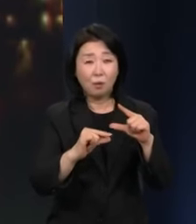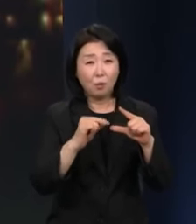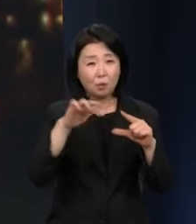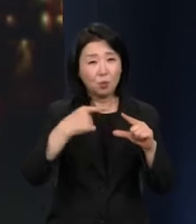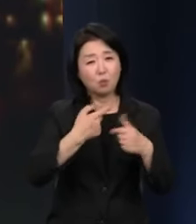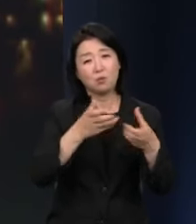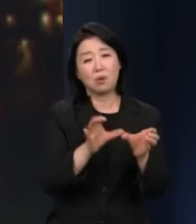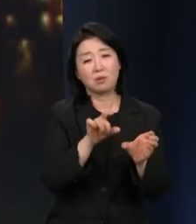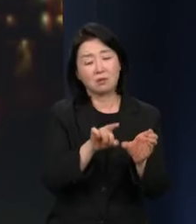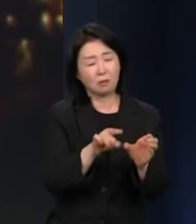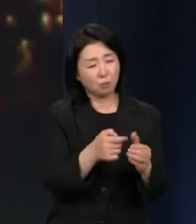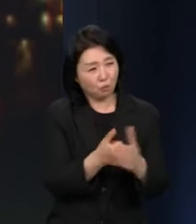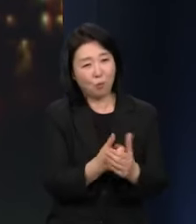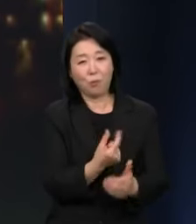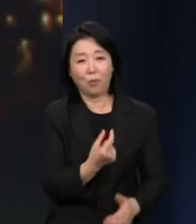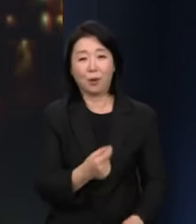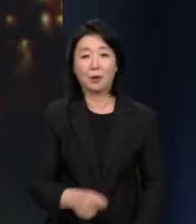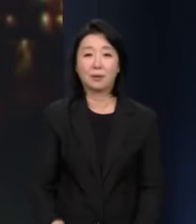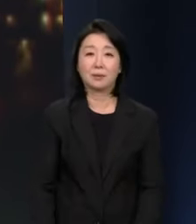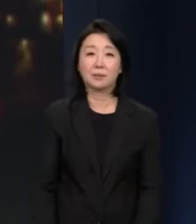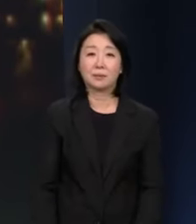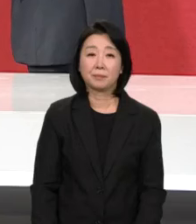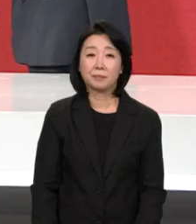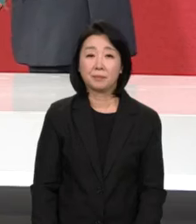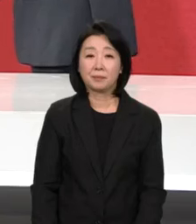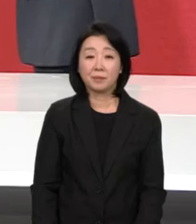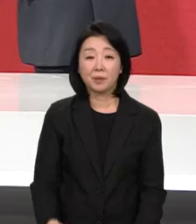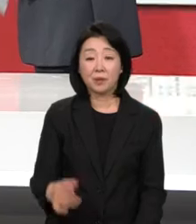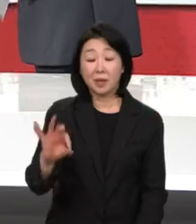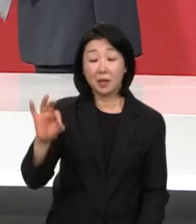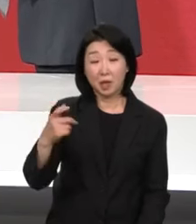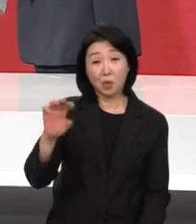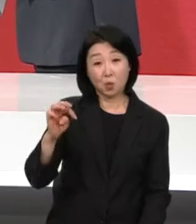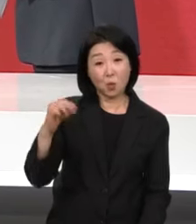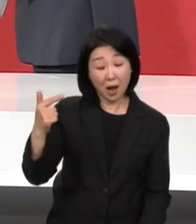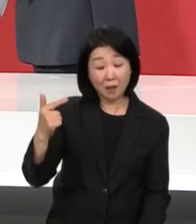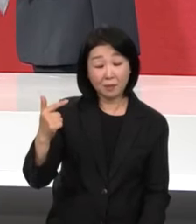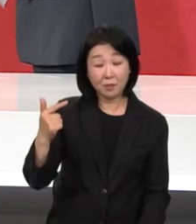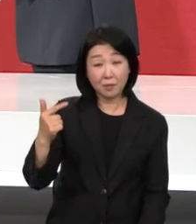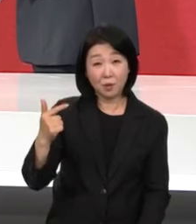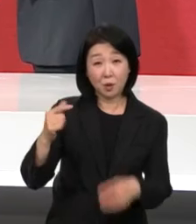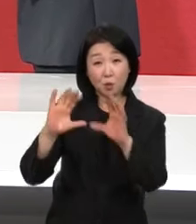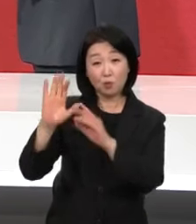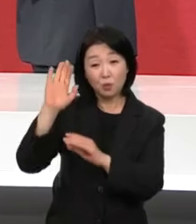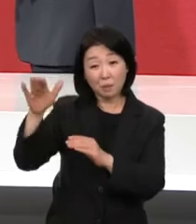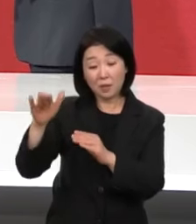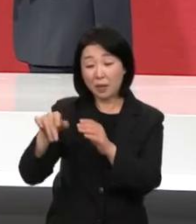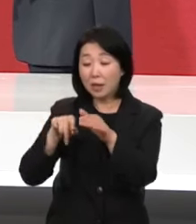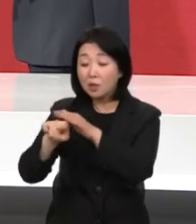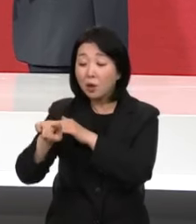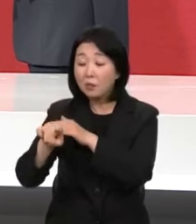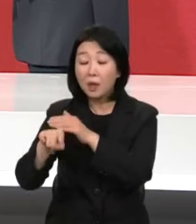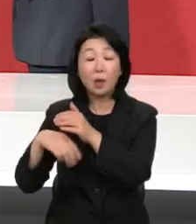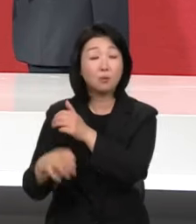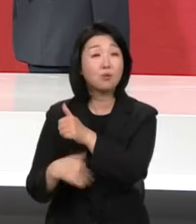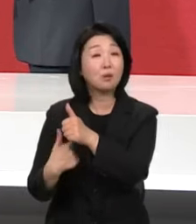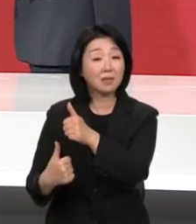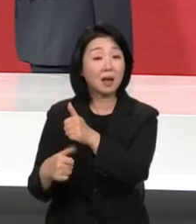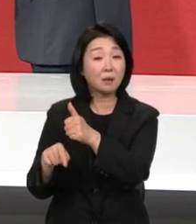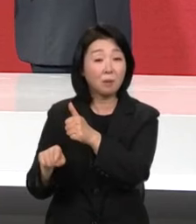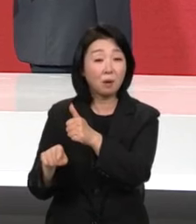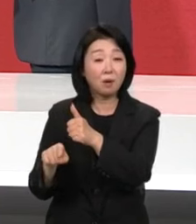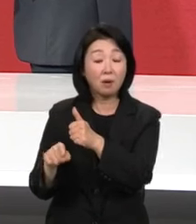이례적인 모습이라는 분석이 나오고 있습니다. 네. 자, 가뜩이나 인용한 국민의 미래 선대위원장은 지금 비례 8번인